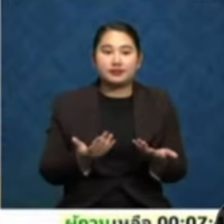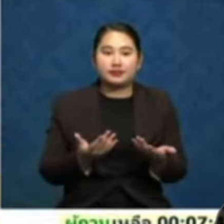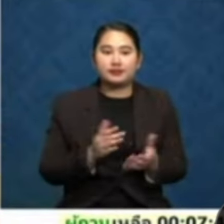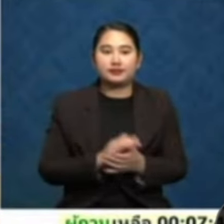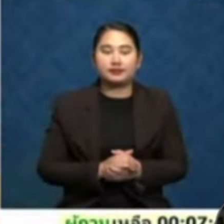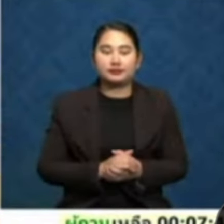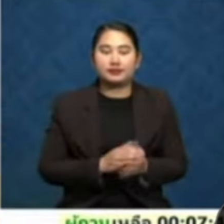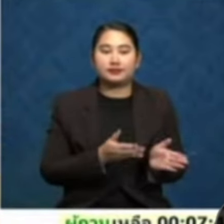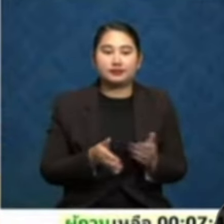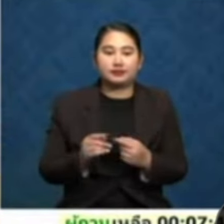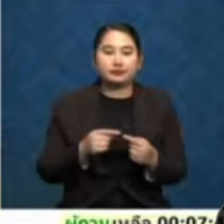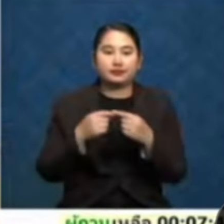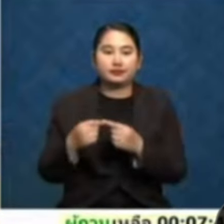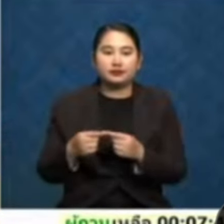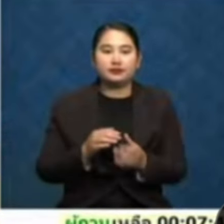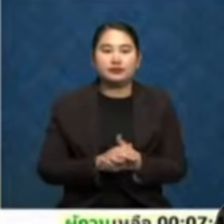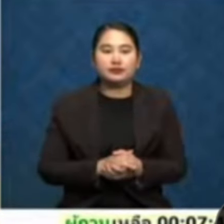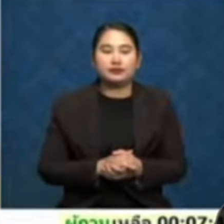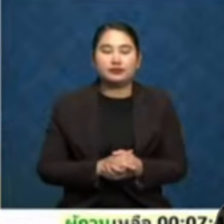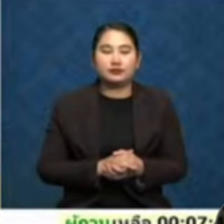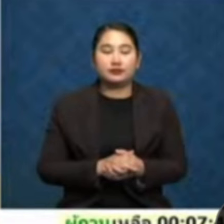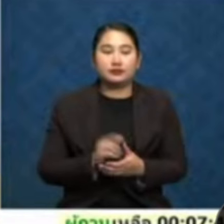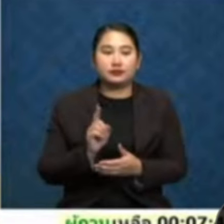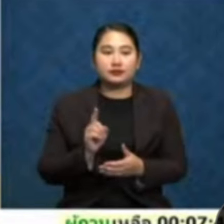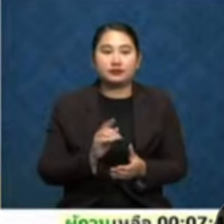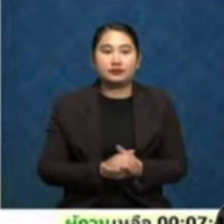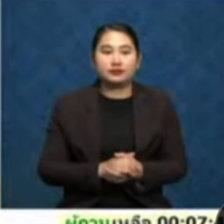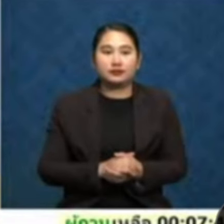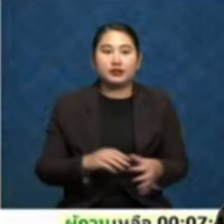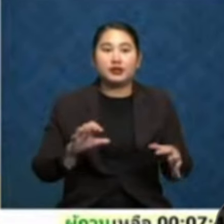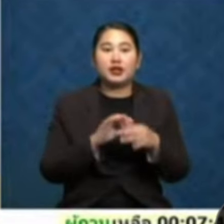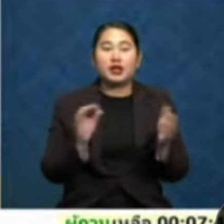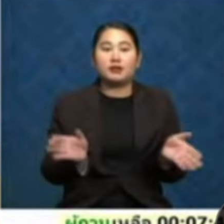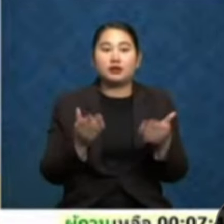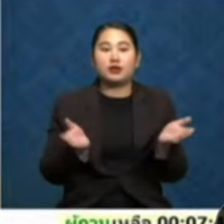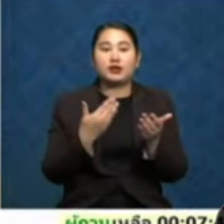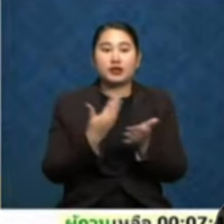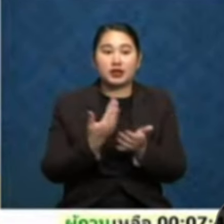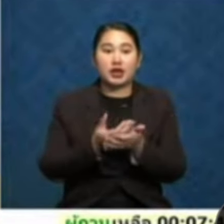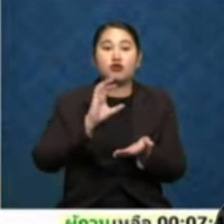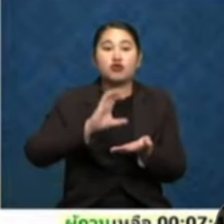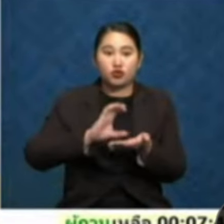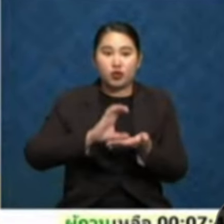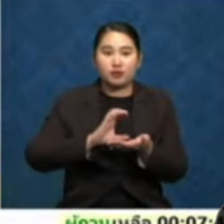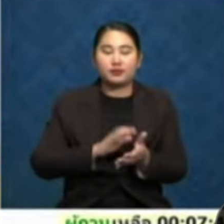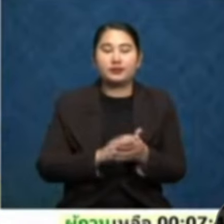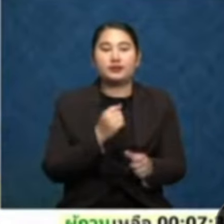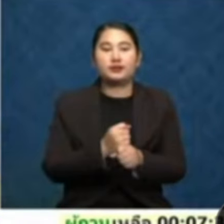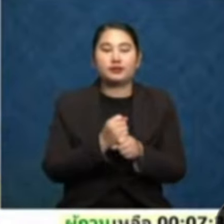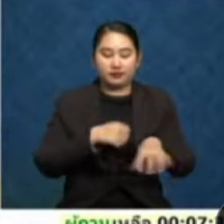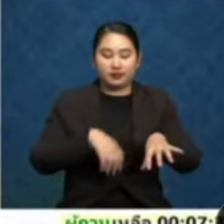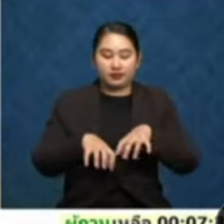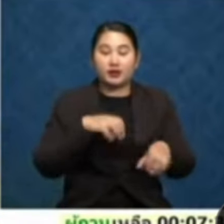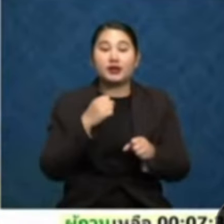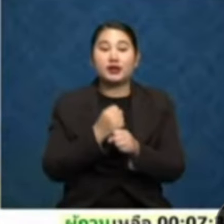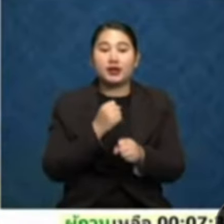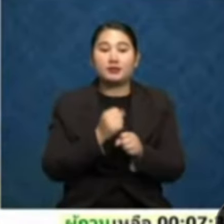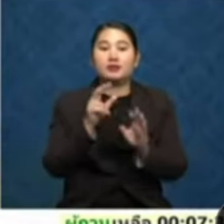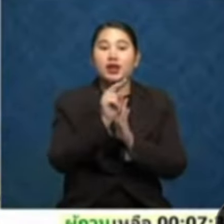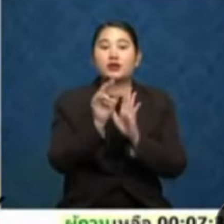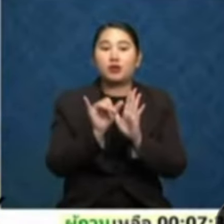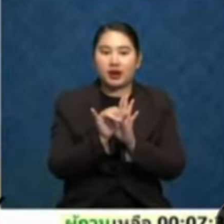ไรไปส่วนไปถึงส่วนในมาตรการต่อไปครับก็คือในเรื่องของการสนับสนุนงบประมาณให้กับท้องถิ่นในการจัดทำเอ่อ